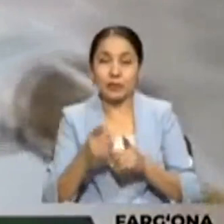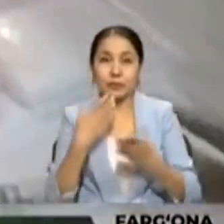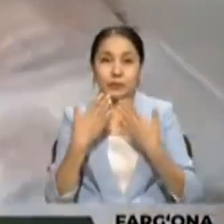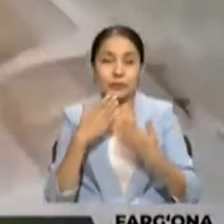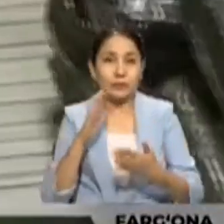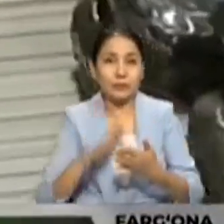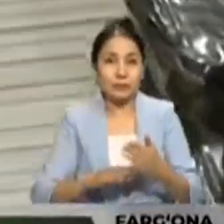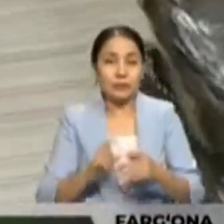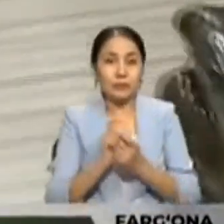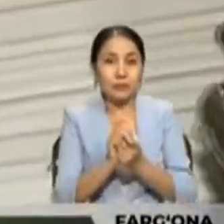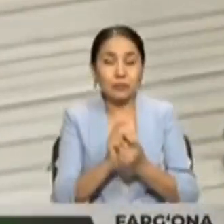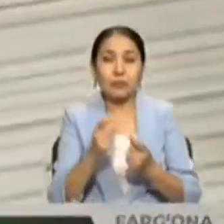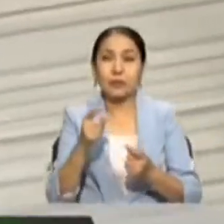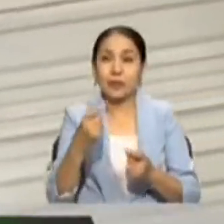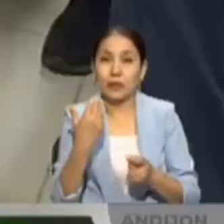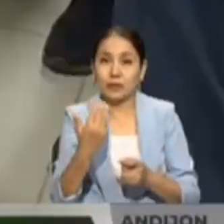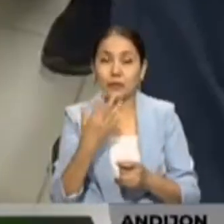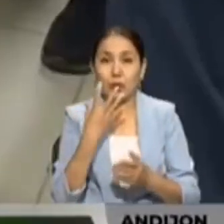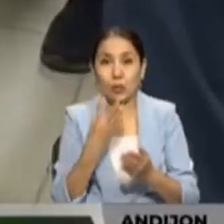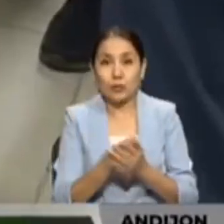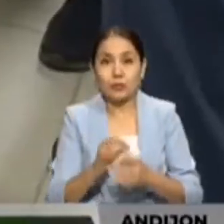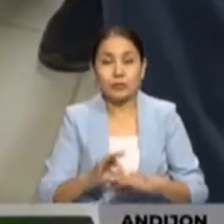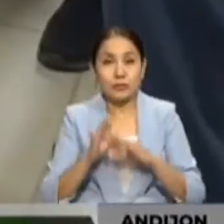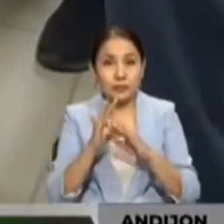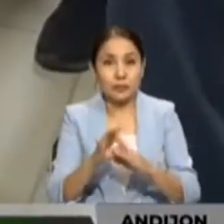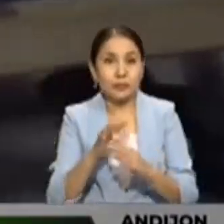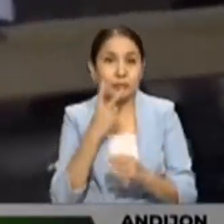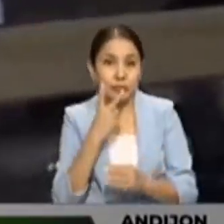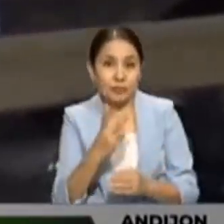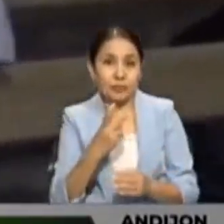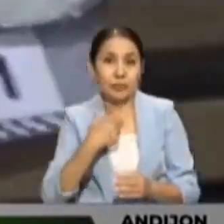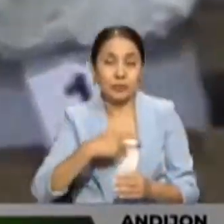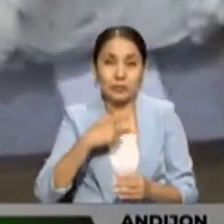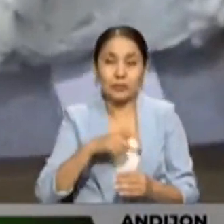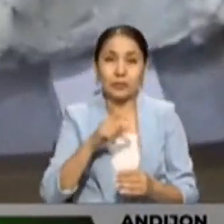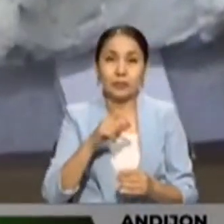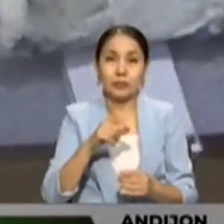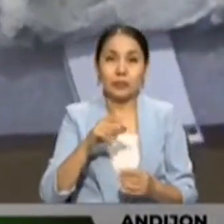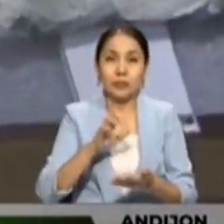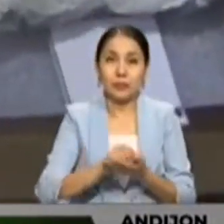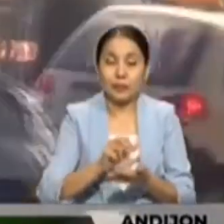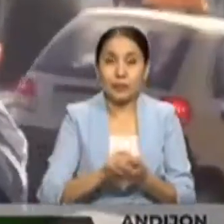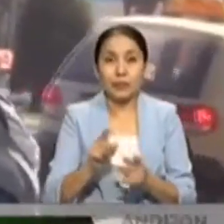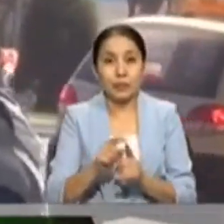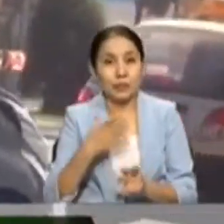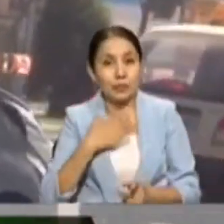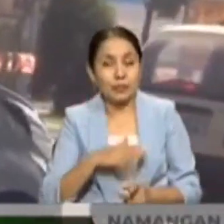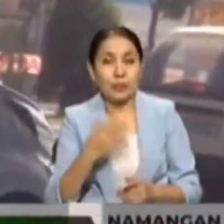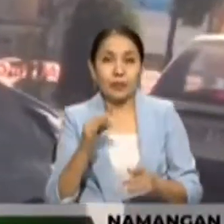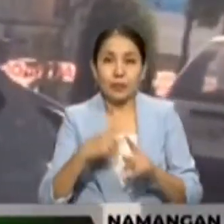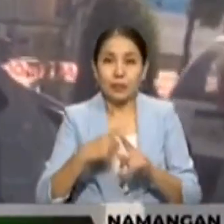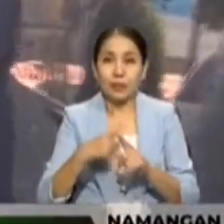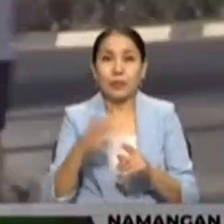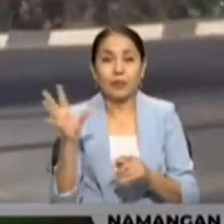murosasiz kurashilsa-da, lekin o'zlarining hakalak otgan nafslarini qondirish va oson yo'l bilan boylik orttirish yo'lini tutgan og'u